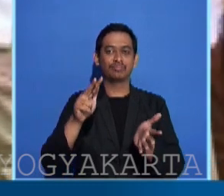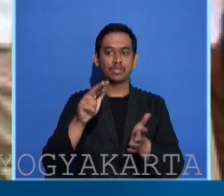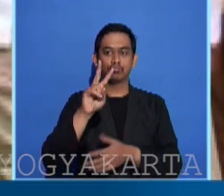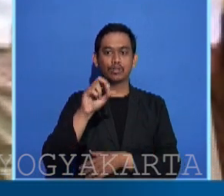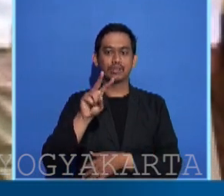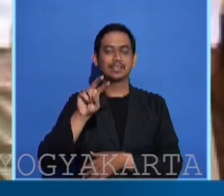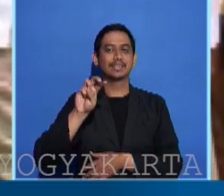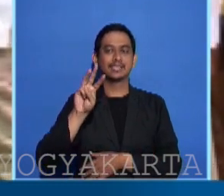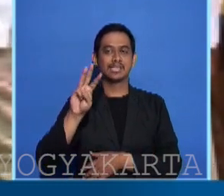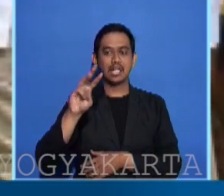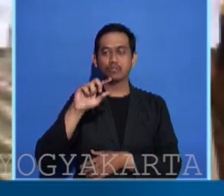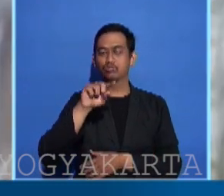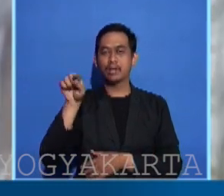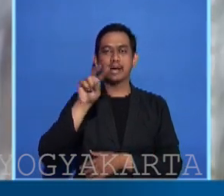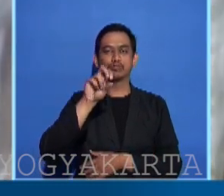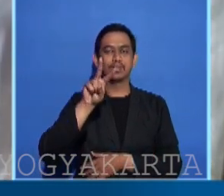2023 hingga 2027.